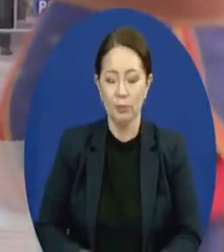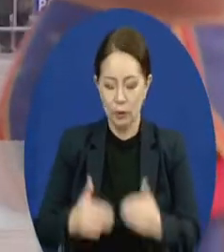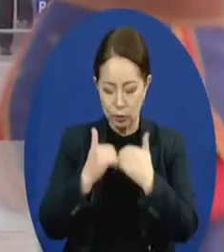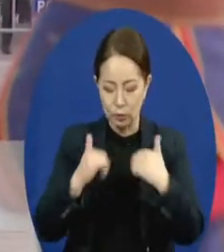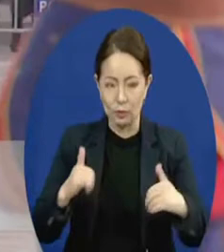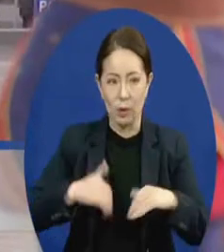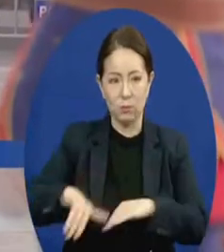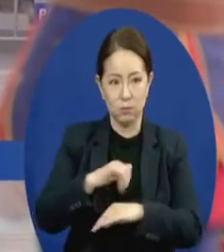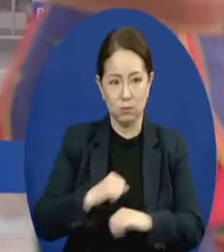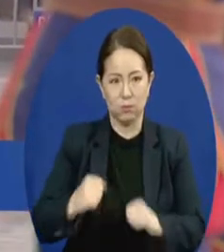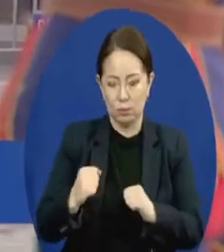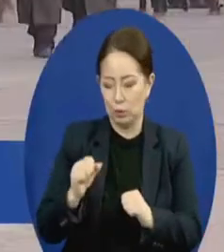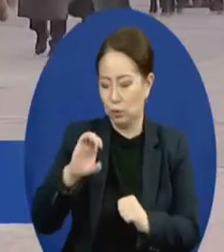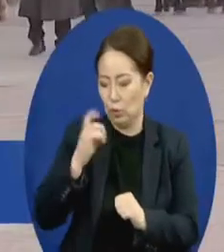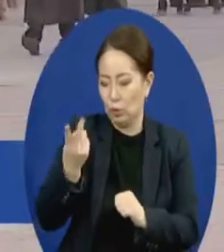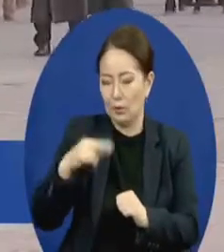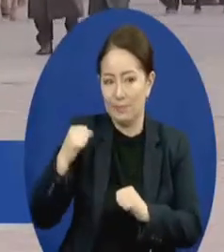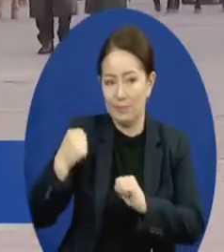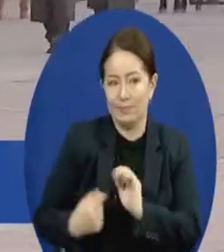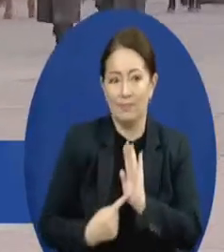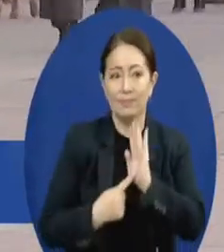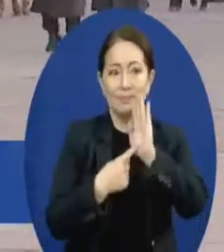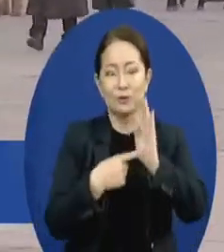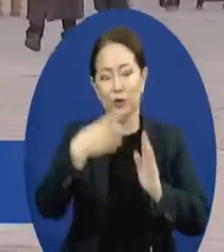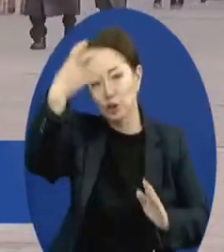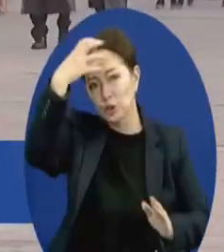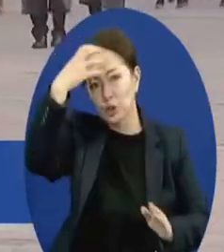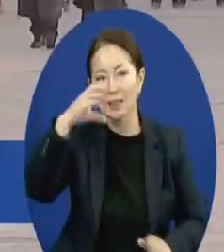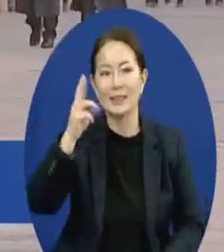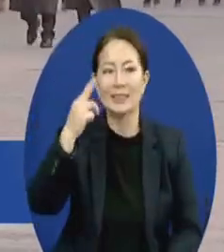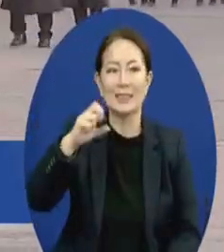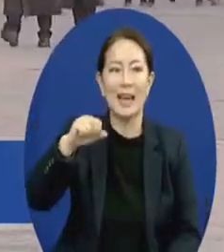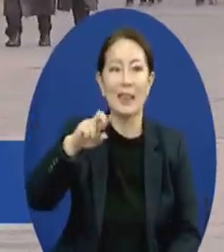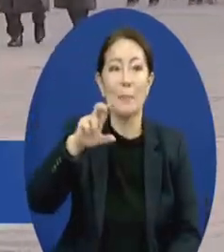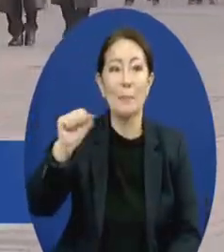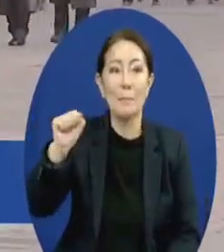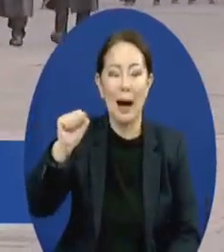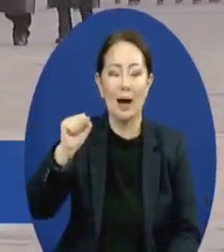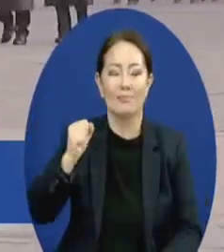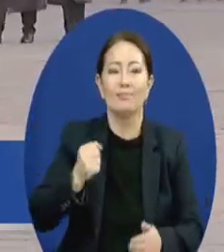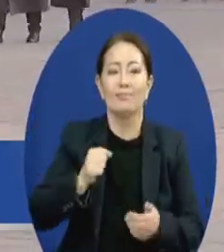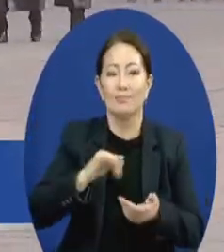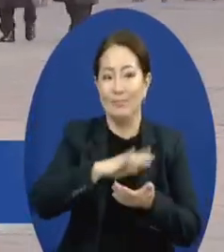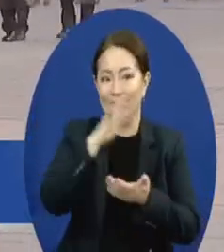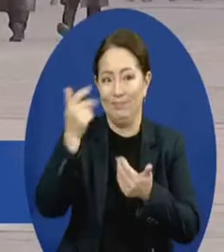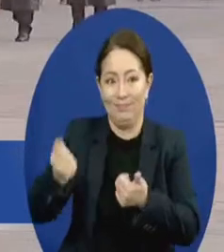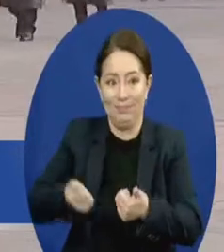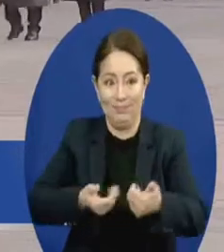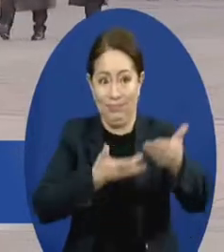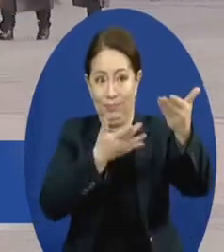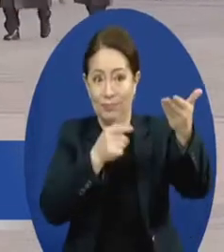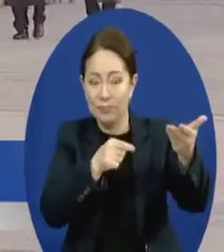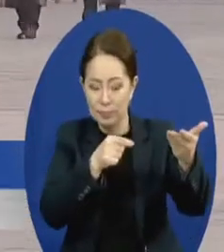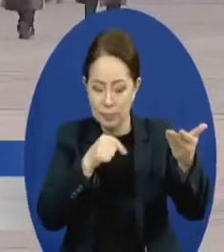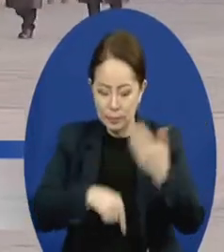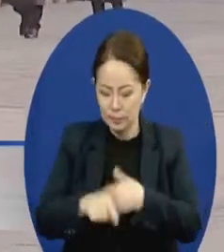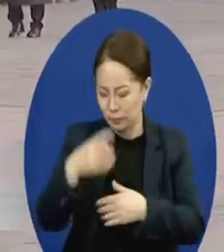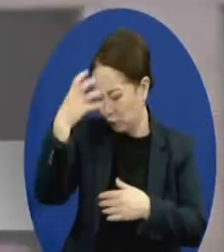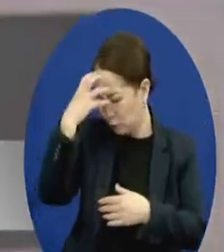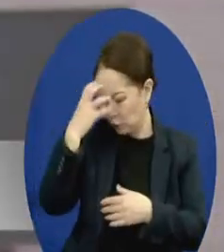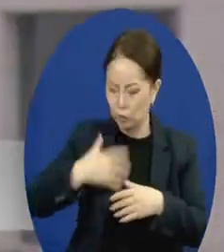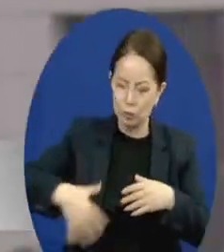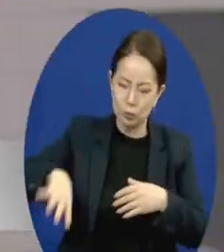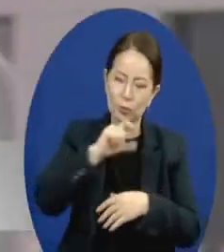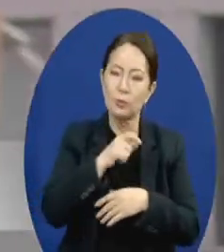Тусгаар тогтнол сүлтгиймрийг илэрхийлж төрийн далбайг мандуулсан. Харин Монгол улс үн мөхөд мандан батарч төр улс түмэн олон